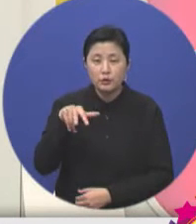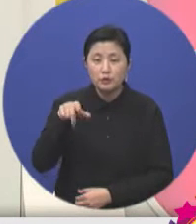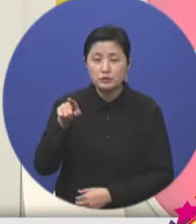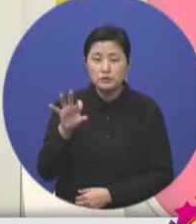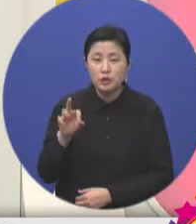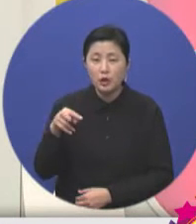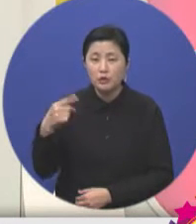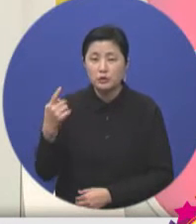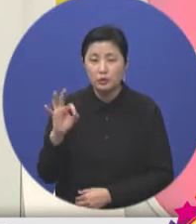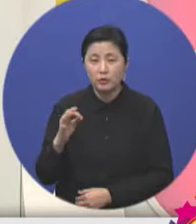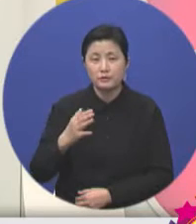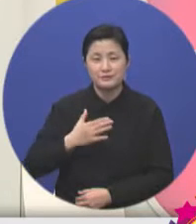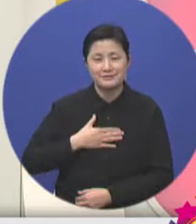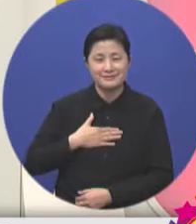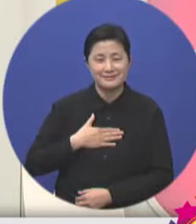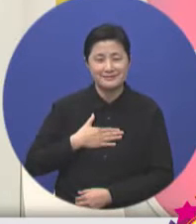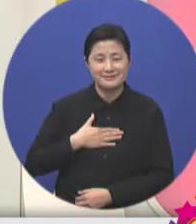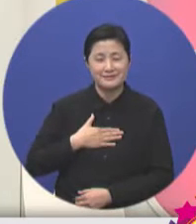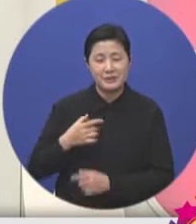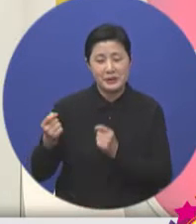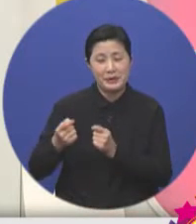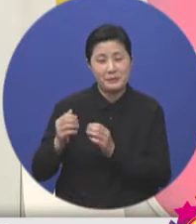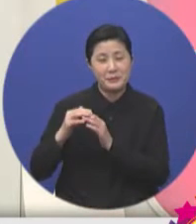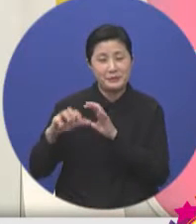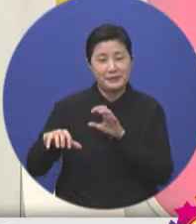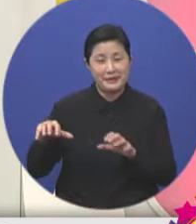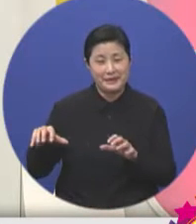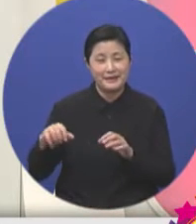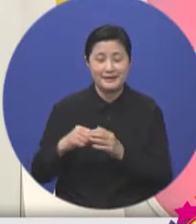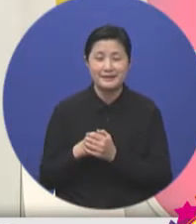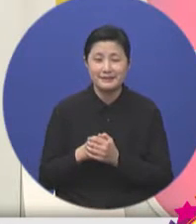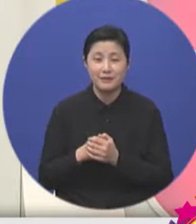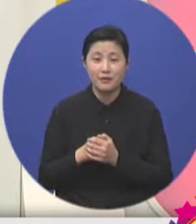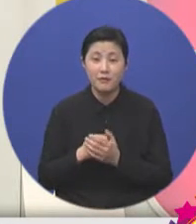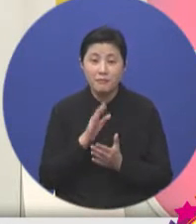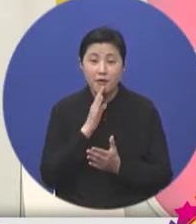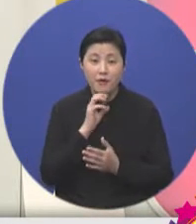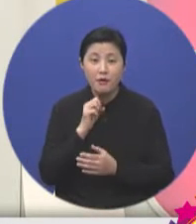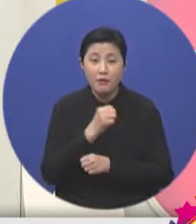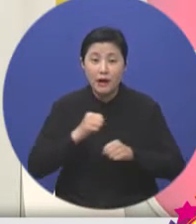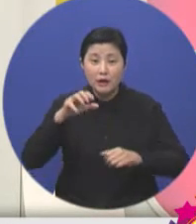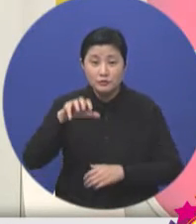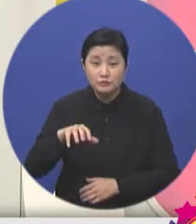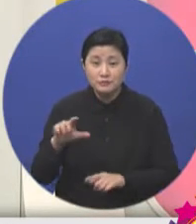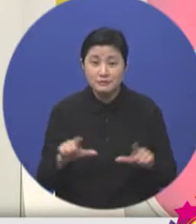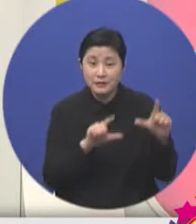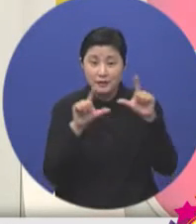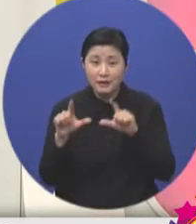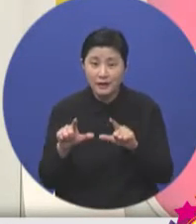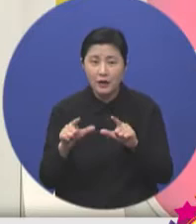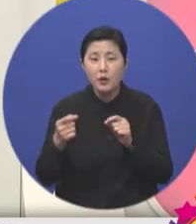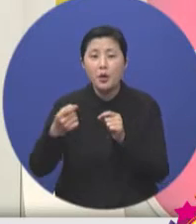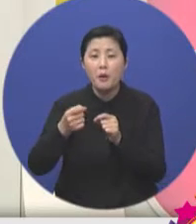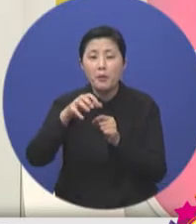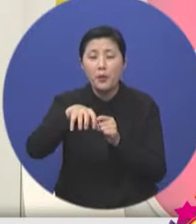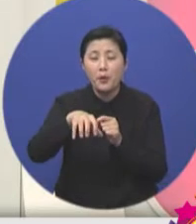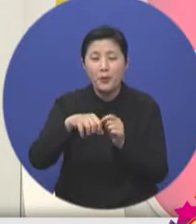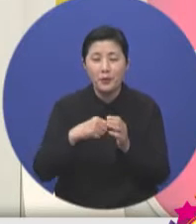송정동? 네, 네. 저는 제가 바로 옆 동네 살아요. 광주 사세요? 아니요. 거기 바로